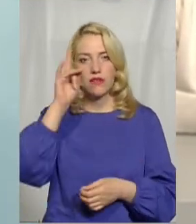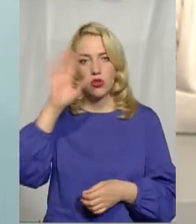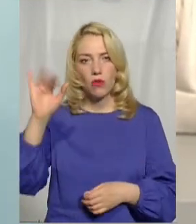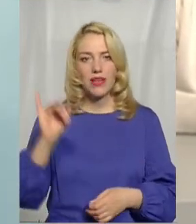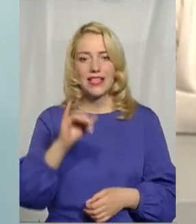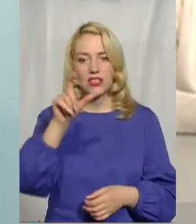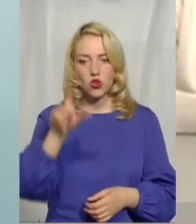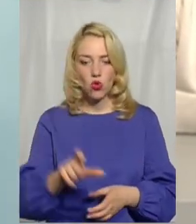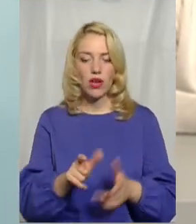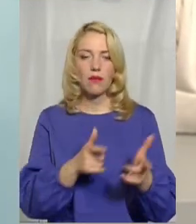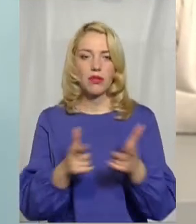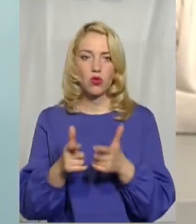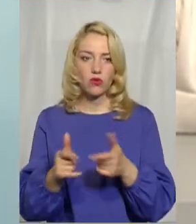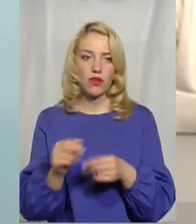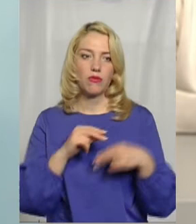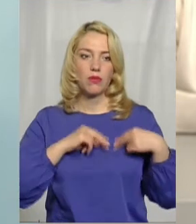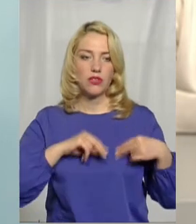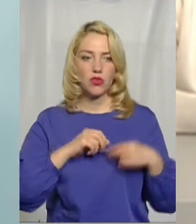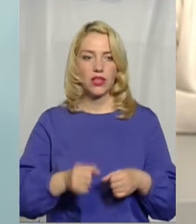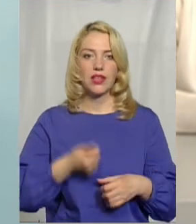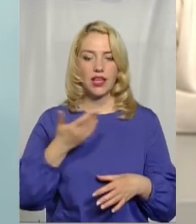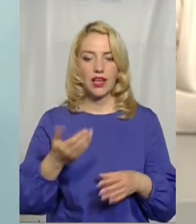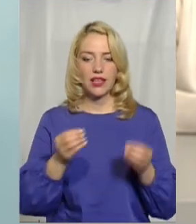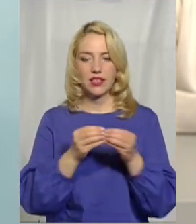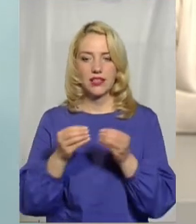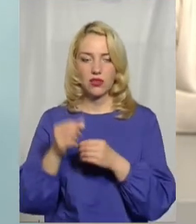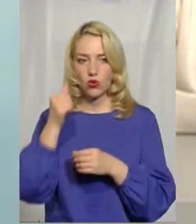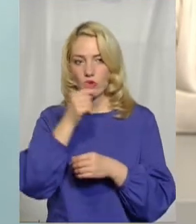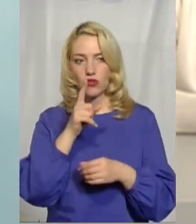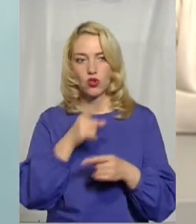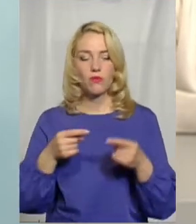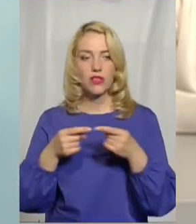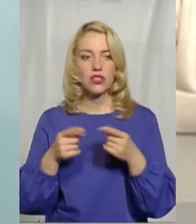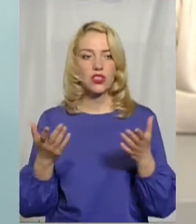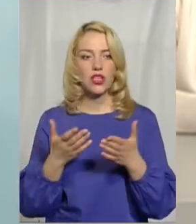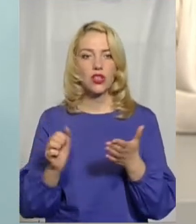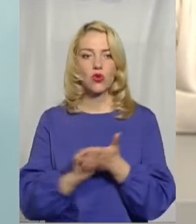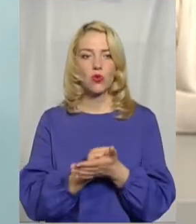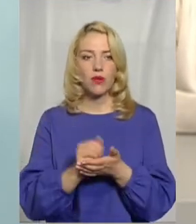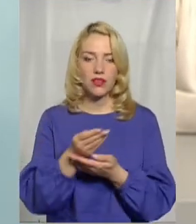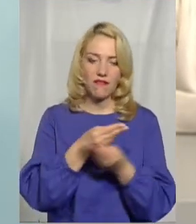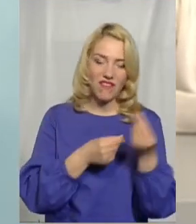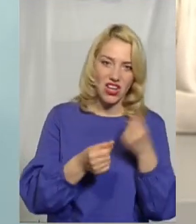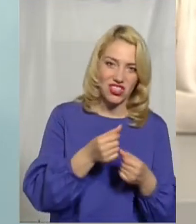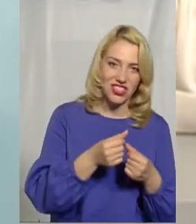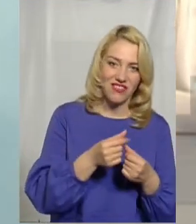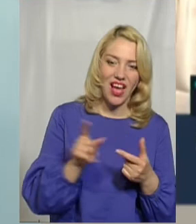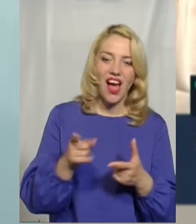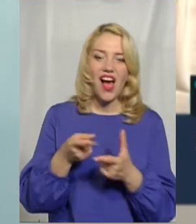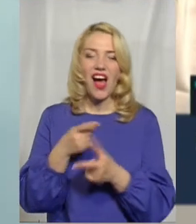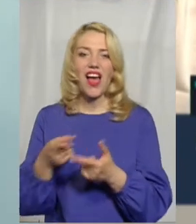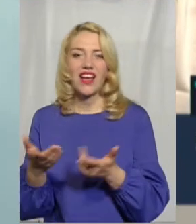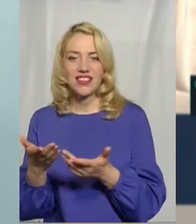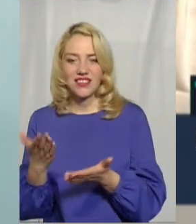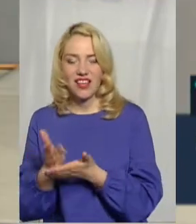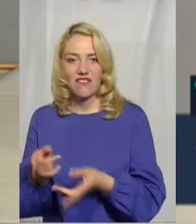історик підготував, працював декілька десятків років для того, щоб визначити, які документи фальшиві, а які ні. І навіть була